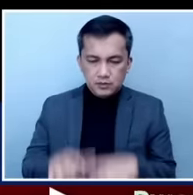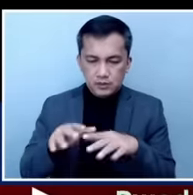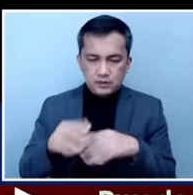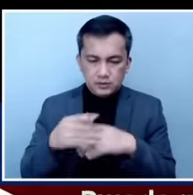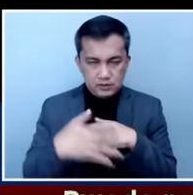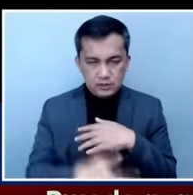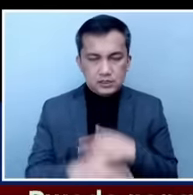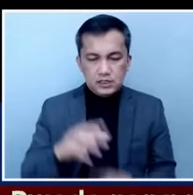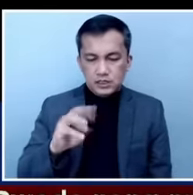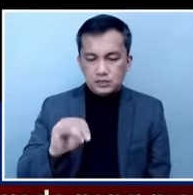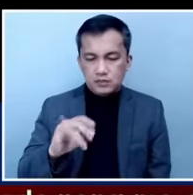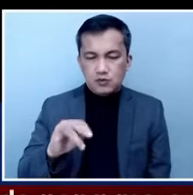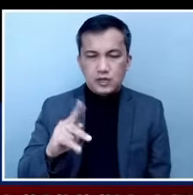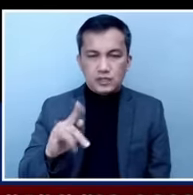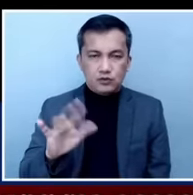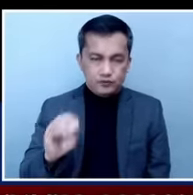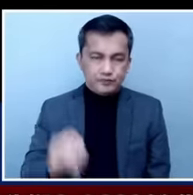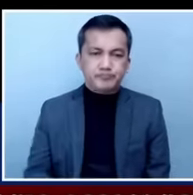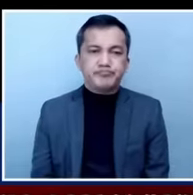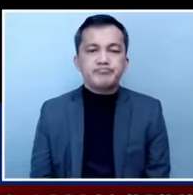Mongkayo.